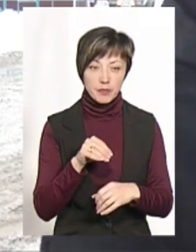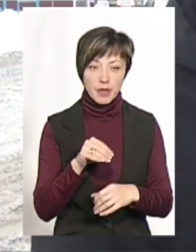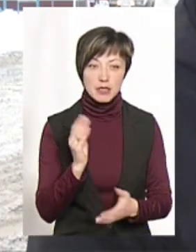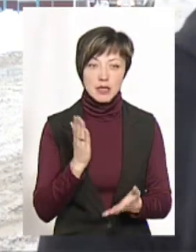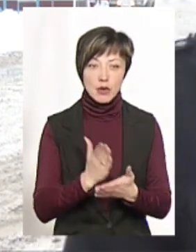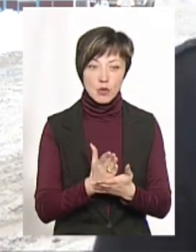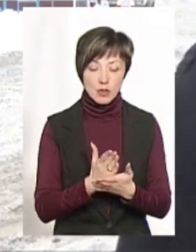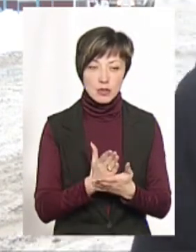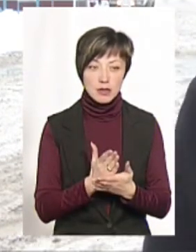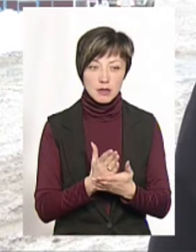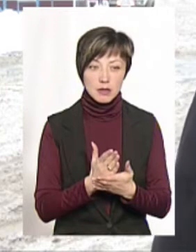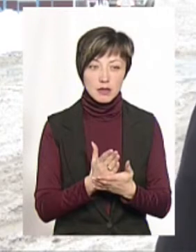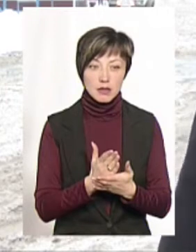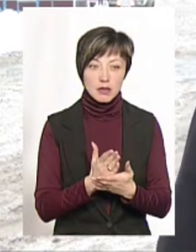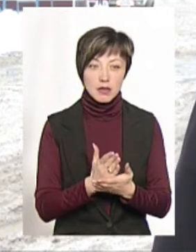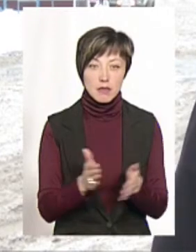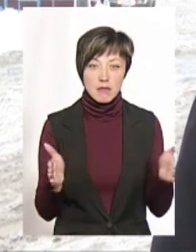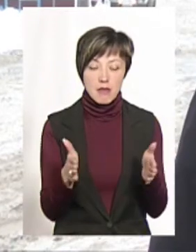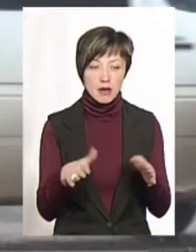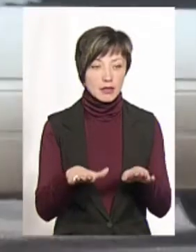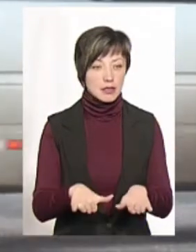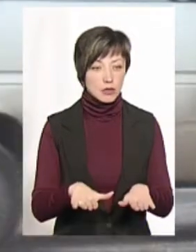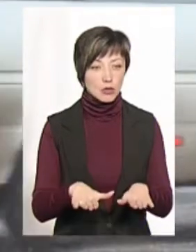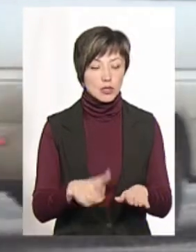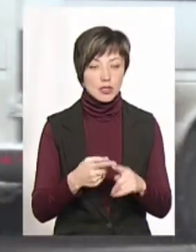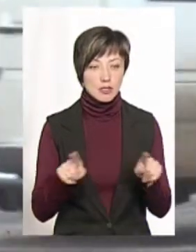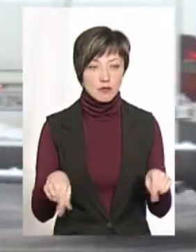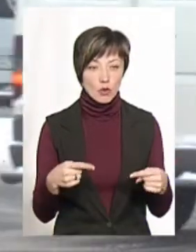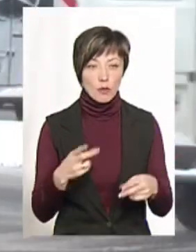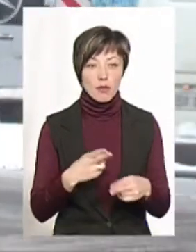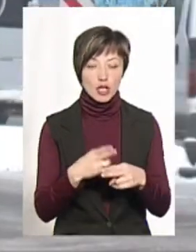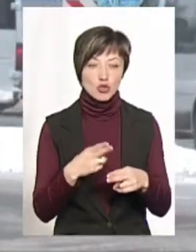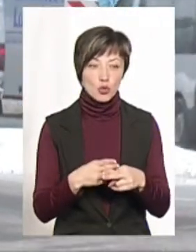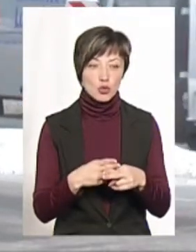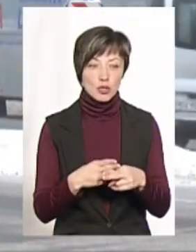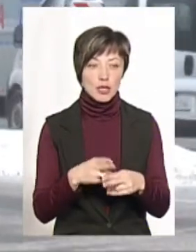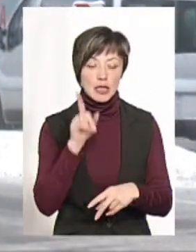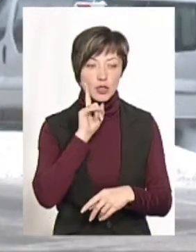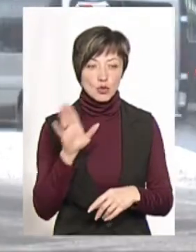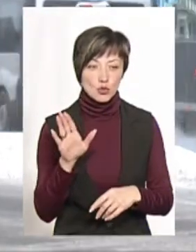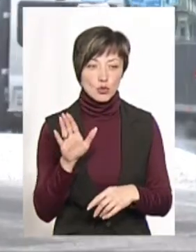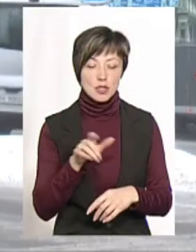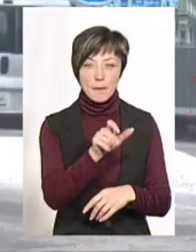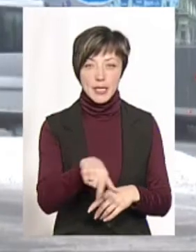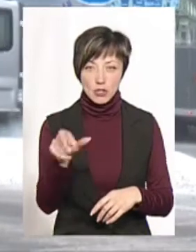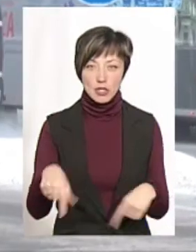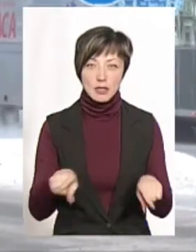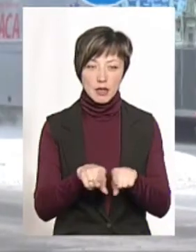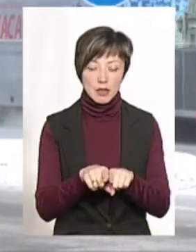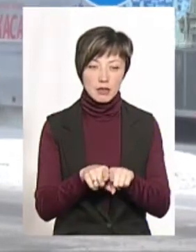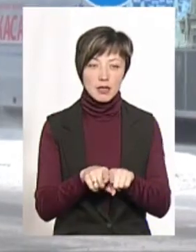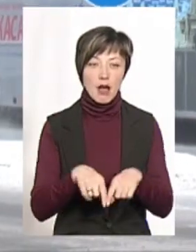знаходяться на досить малій території, чим створюють перешкоди і незручності як для пасажирів, так і